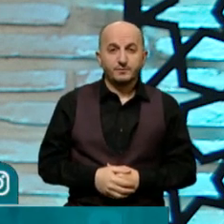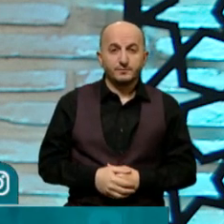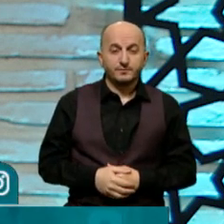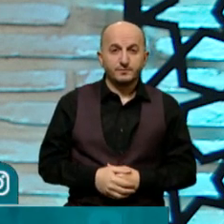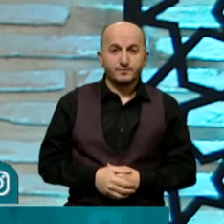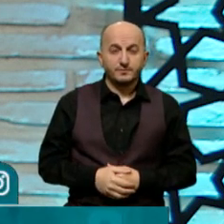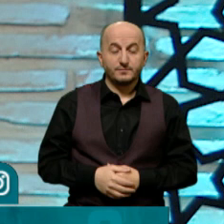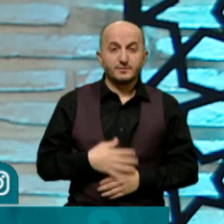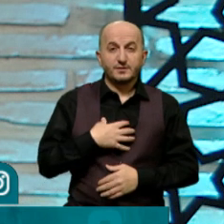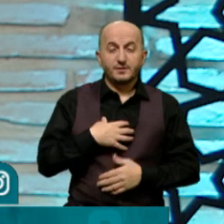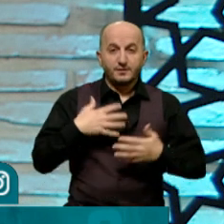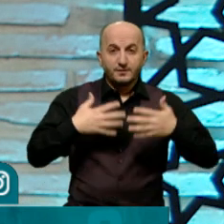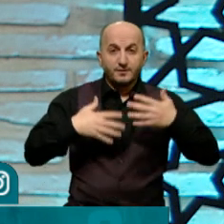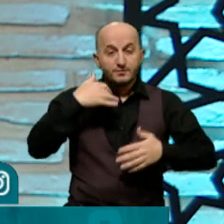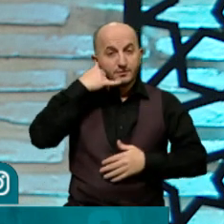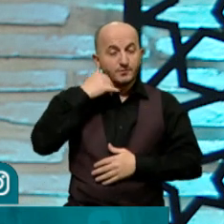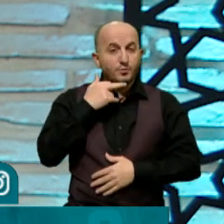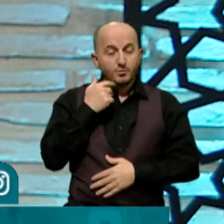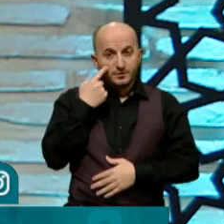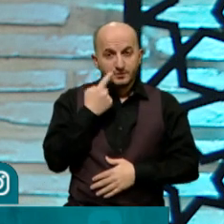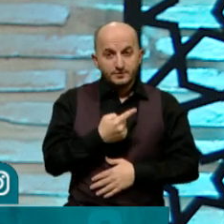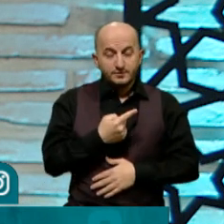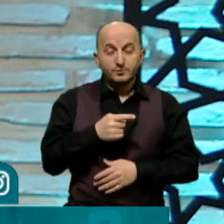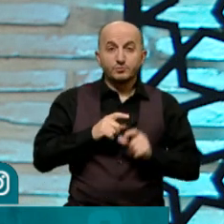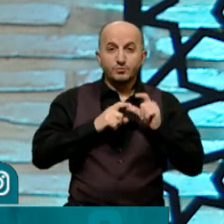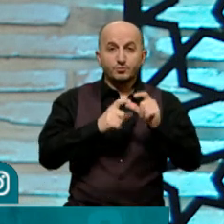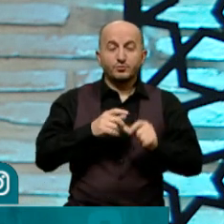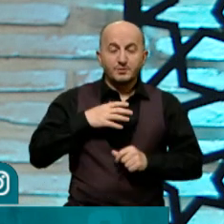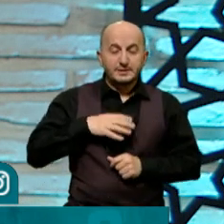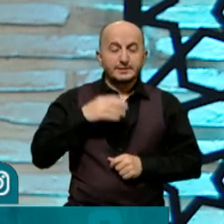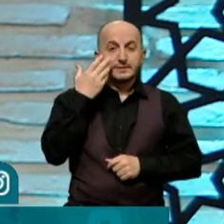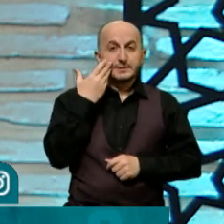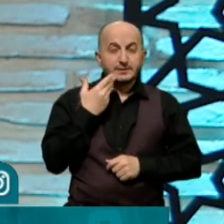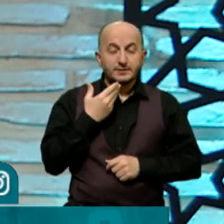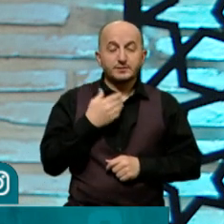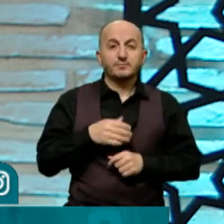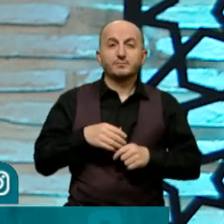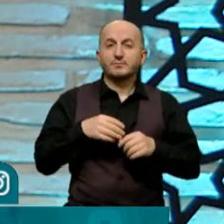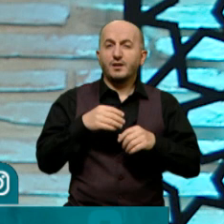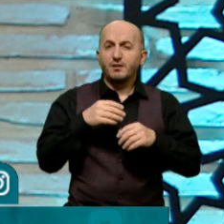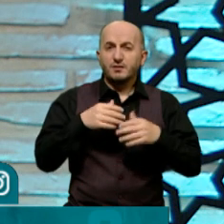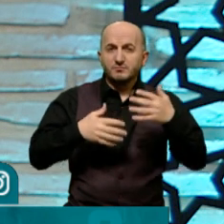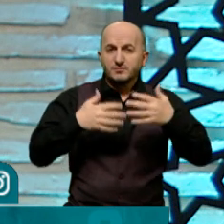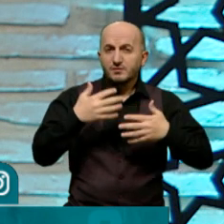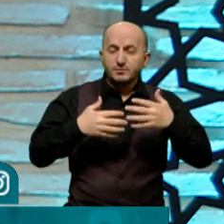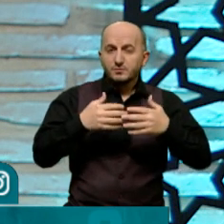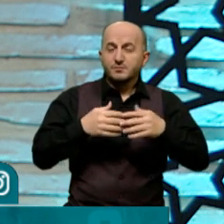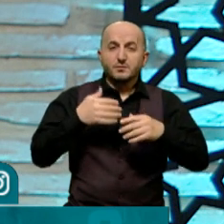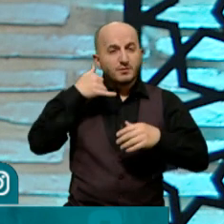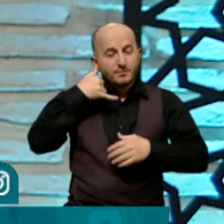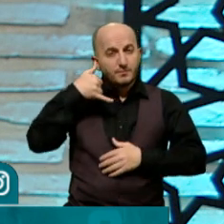294-4-294 Diyanet Televizyonumuzun telefon numarası. Soru sormak isteyen izleyicilerimiz yayın saati içerisinde